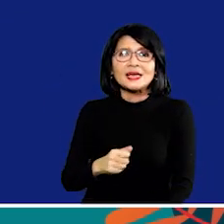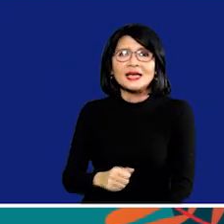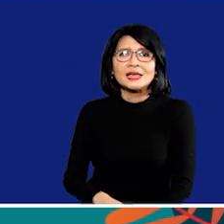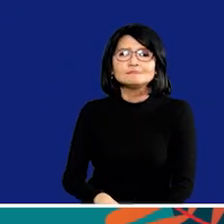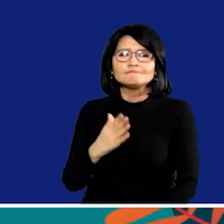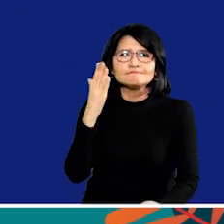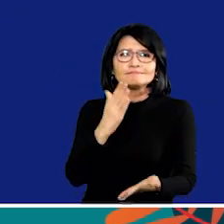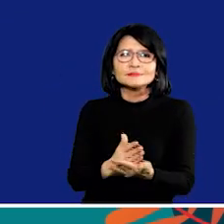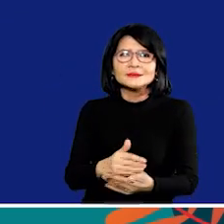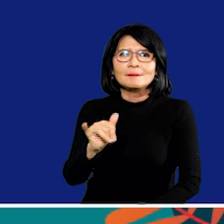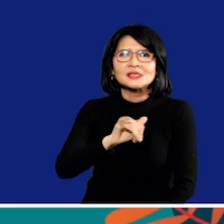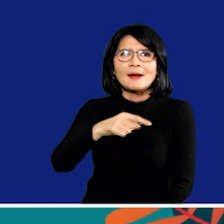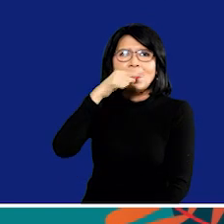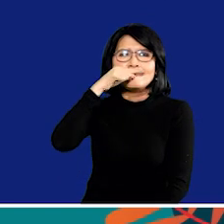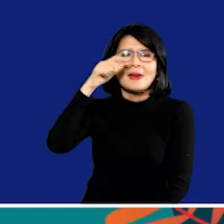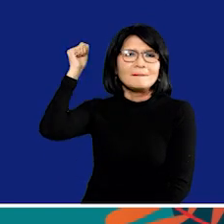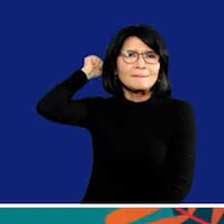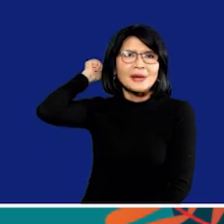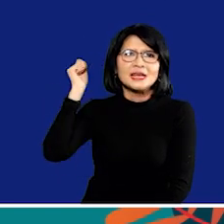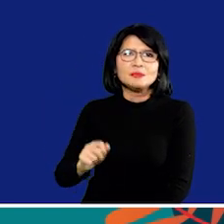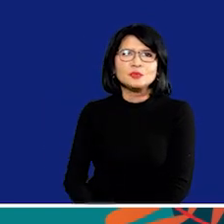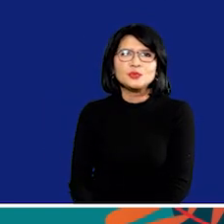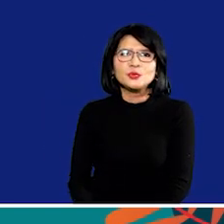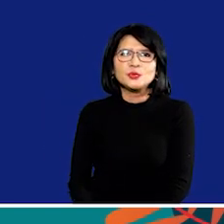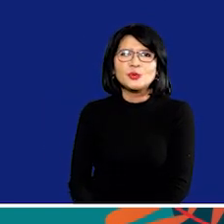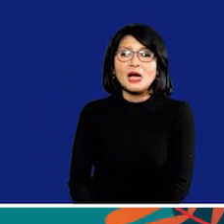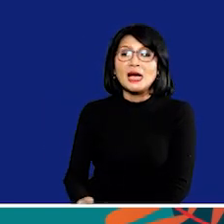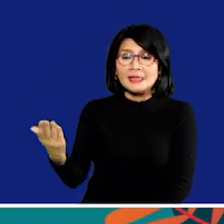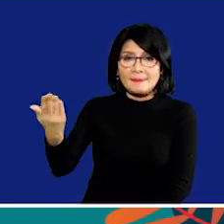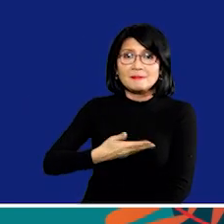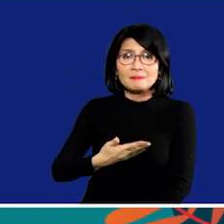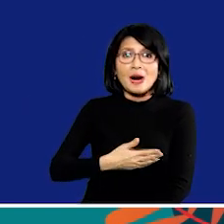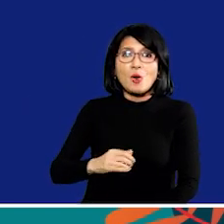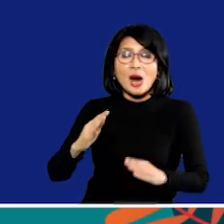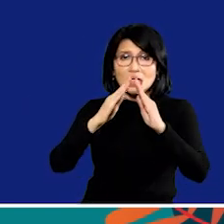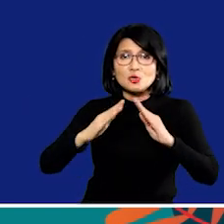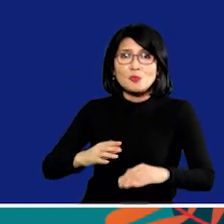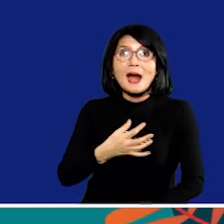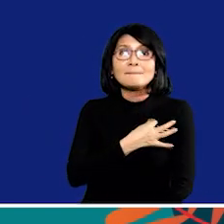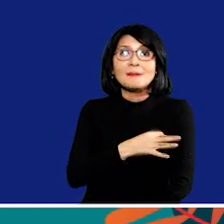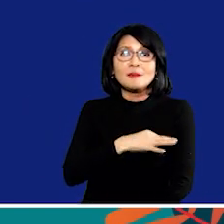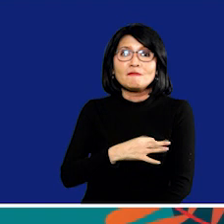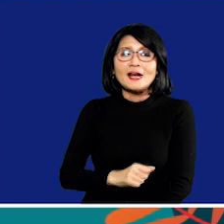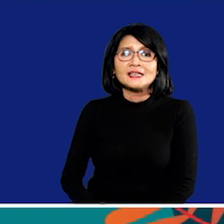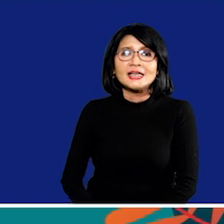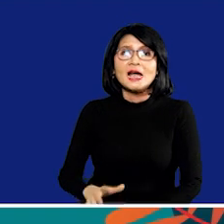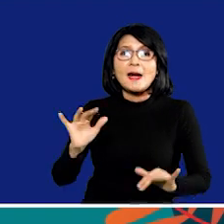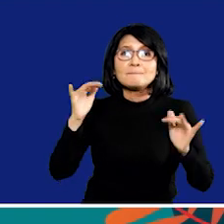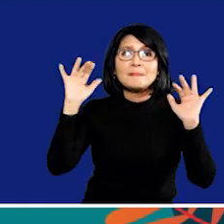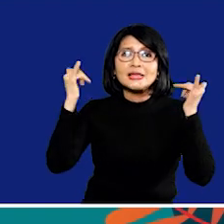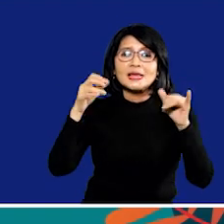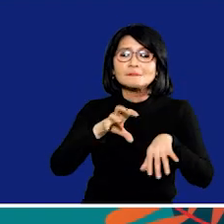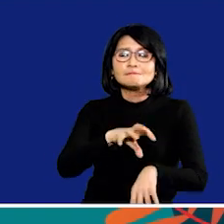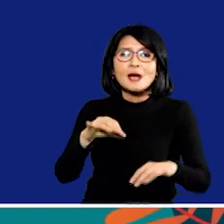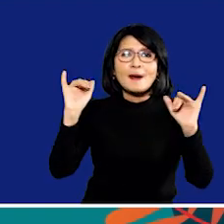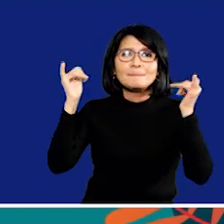Jadi, kami memutuskan bersama orang tua, ya udah deh dibawa ke rumah aja supaya nanti lebih bermanfaat. Bisa dipinjemin ke teman-teman